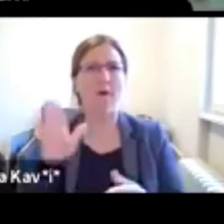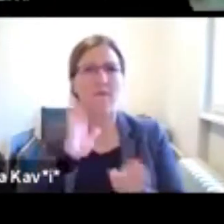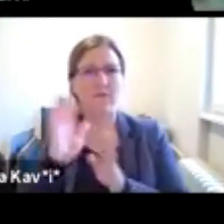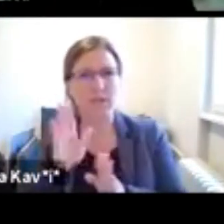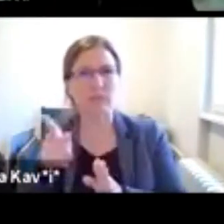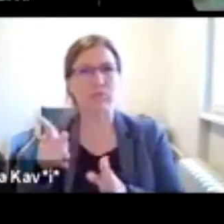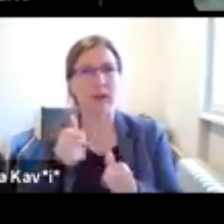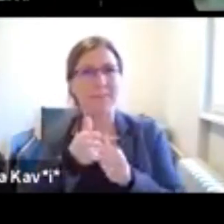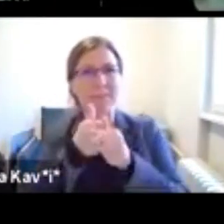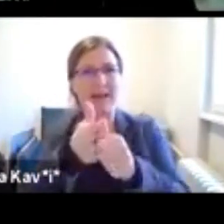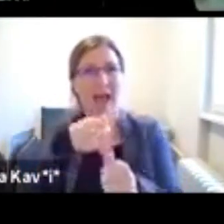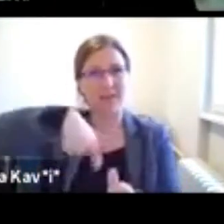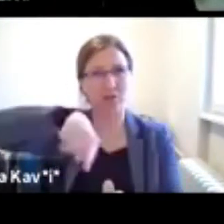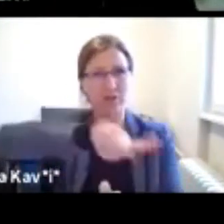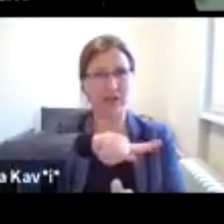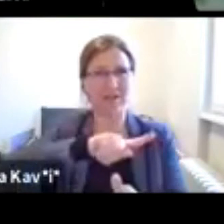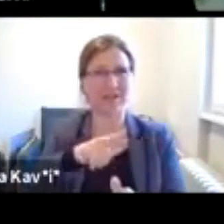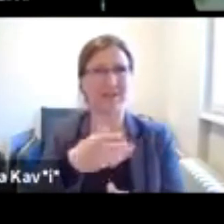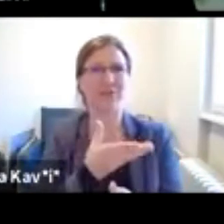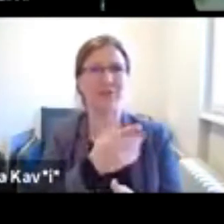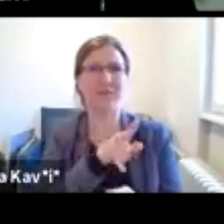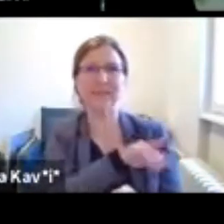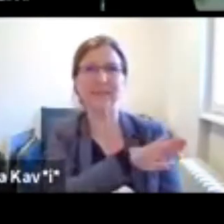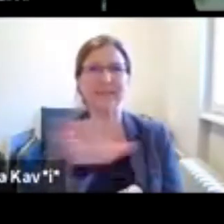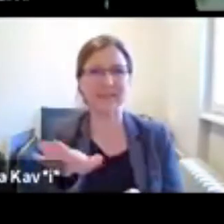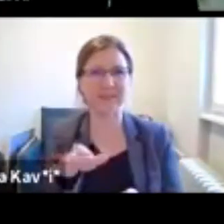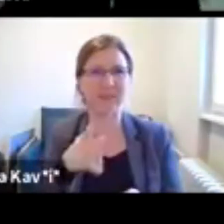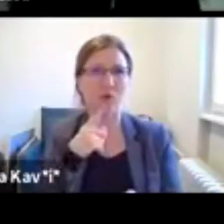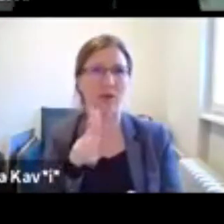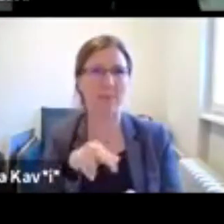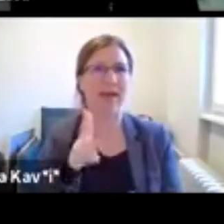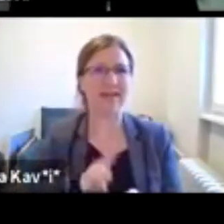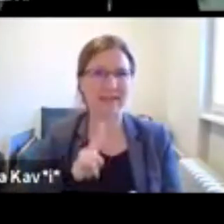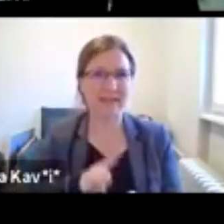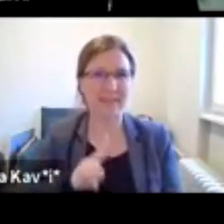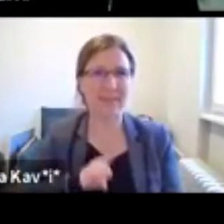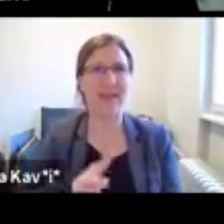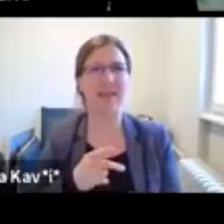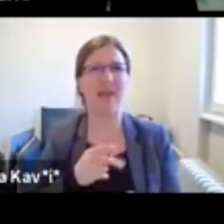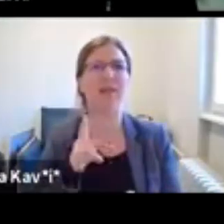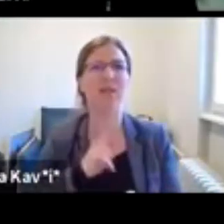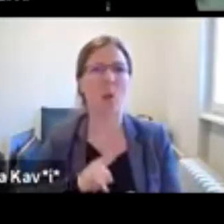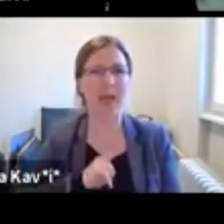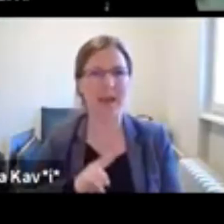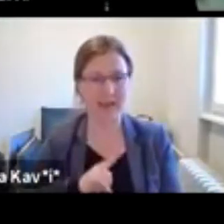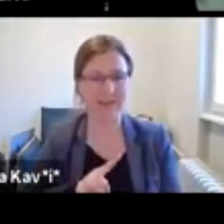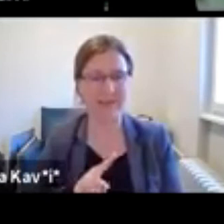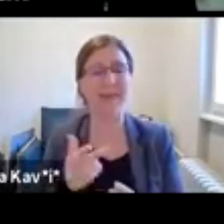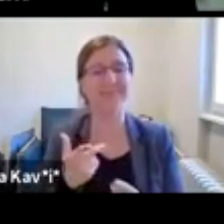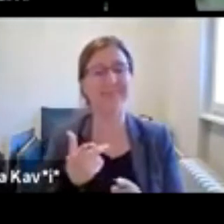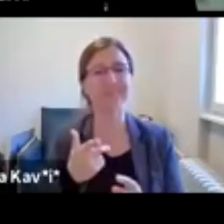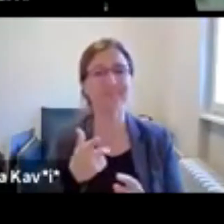strpljivo sa puno tolerancije ovaj naš okrugli stol. Sljedeća jubilarna proslava,